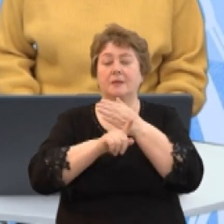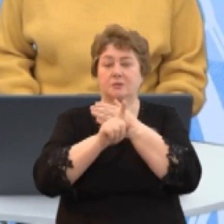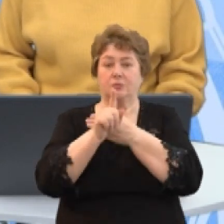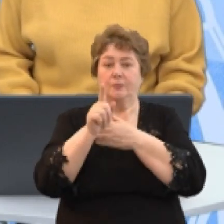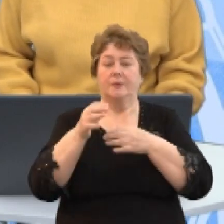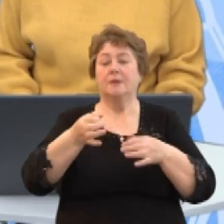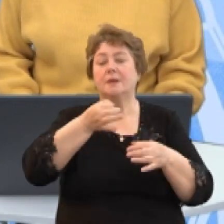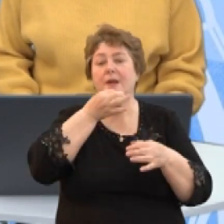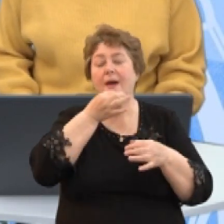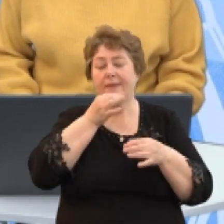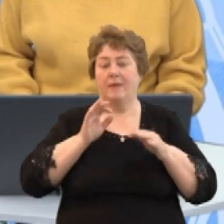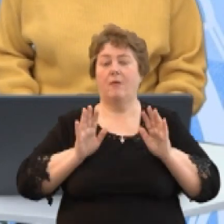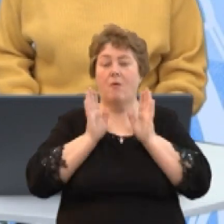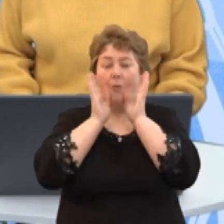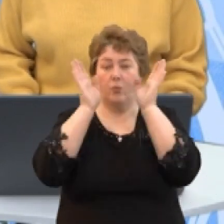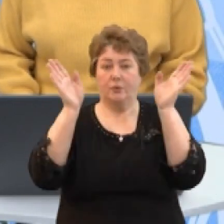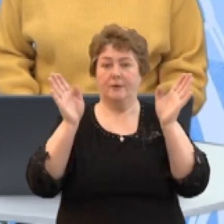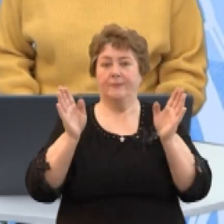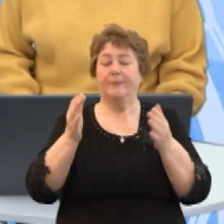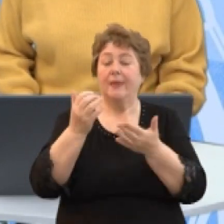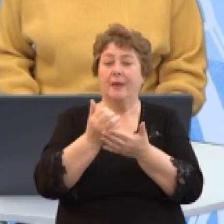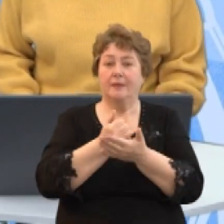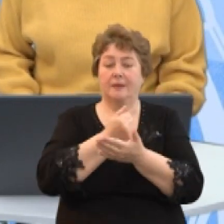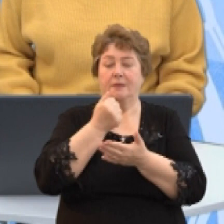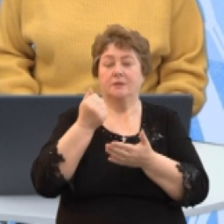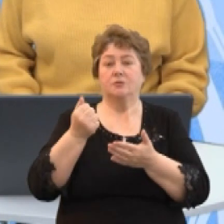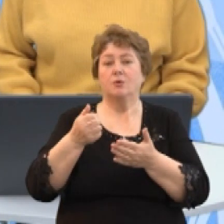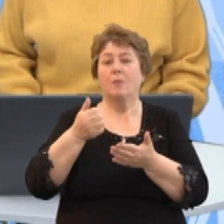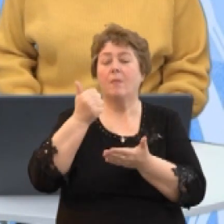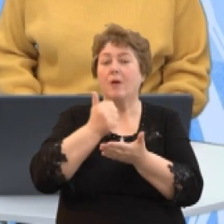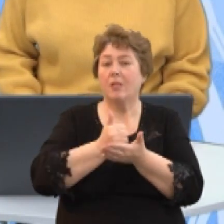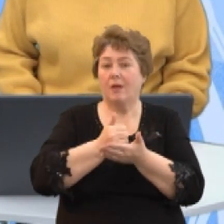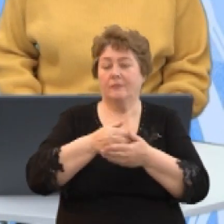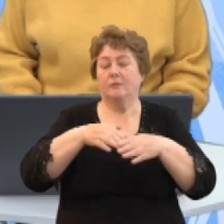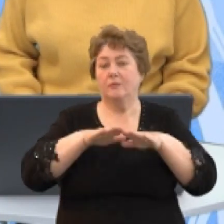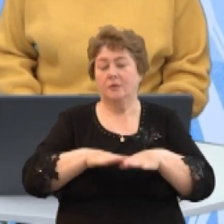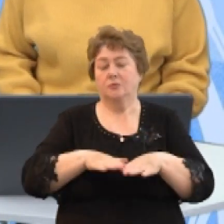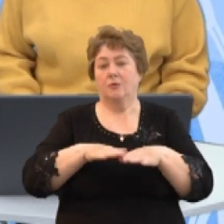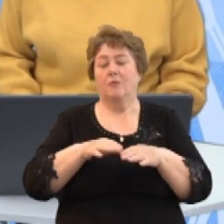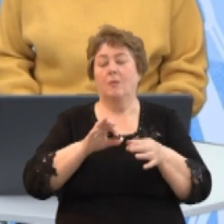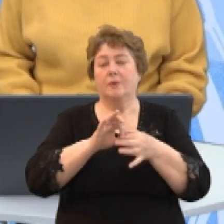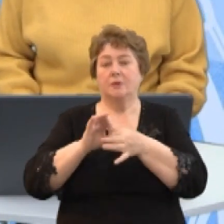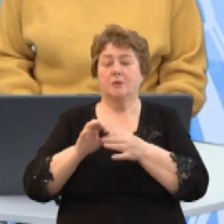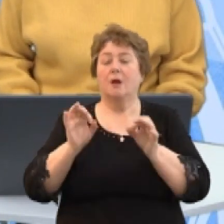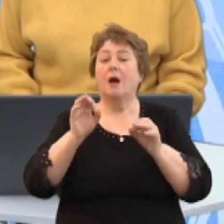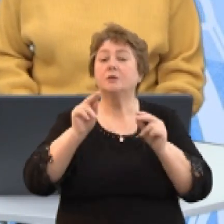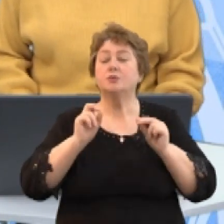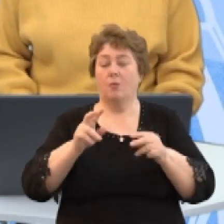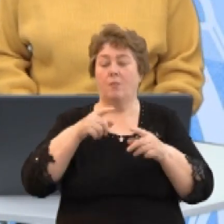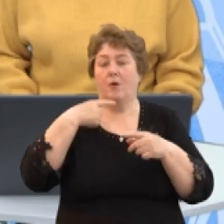раннее утро найдем грамматическую основу о чем говорится в предложении